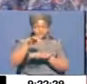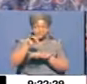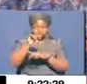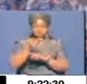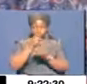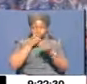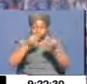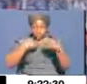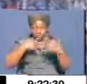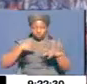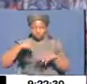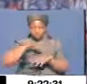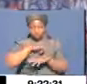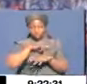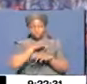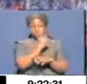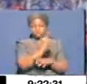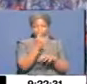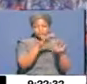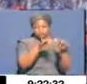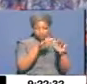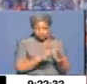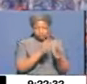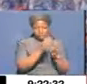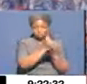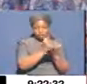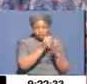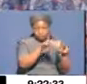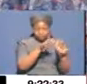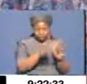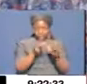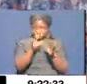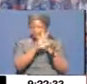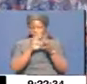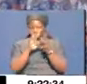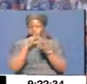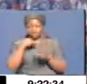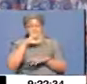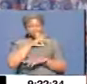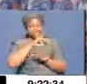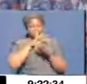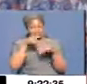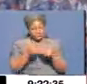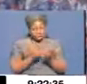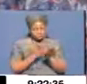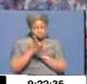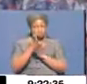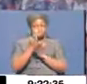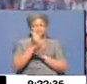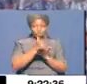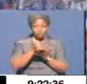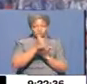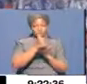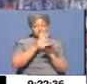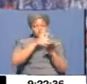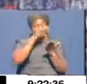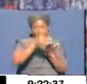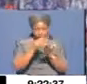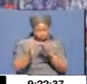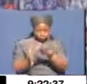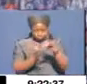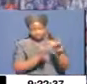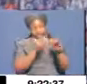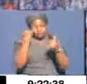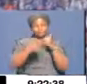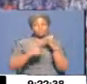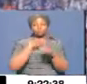na kila cooperative wamesaidika kwa njia gani kupitia kwa pesa ya coffee cherry fund. And lastly we want to ask our